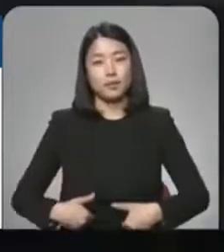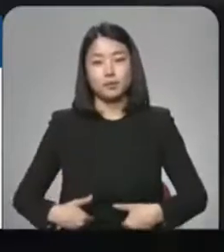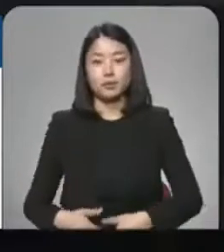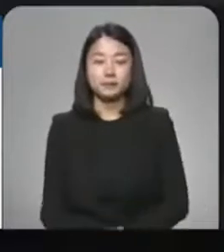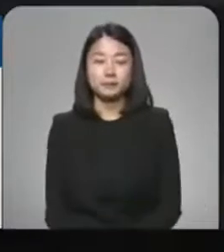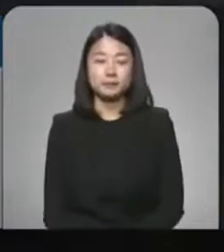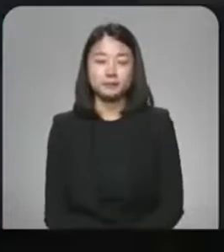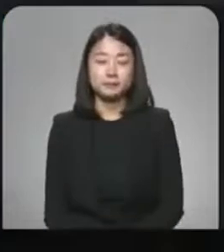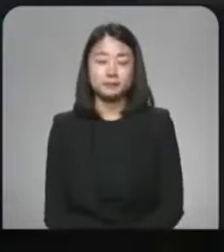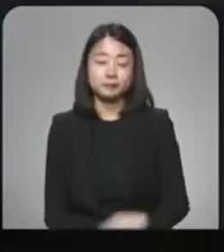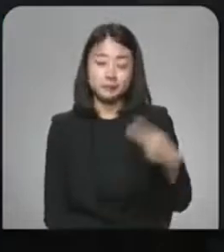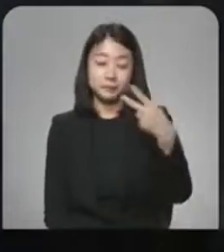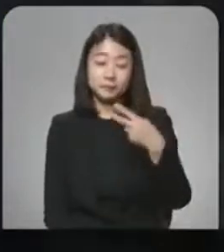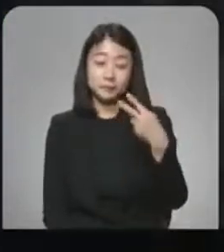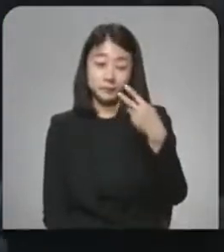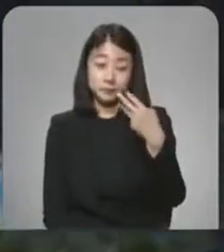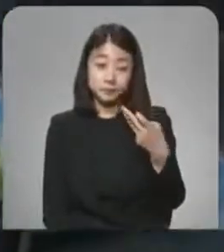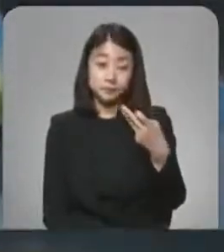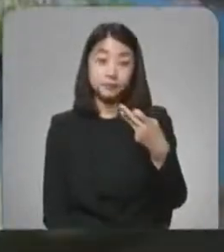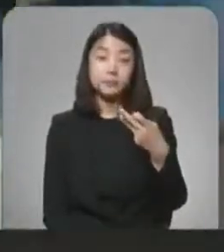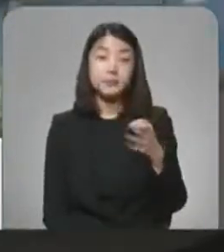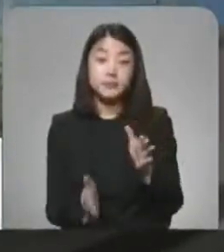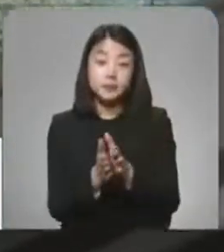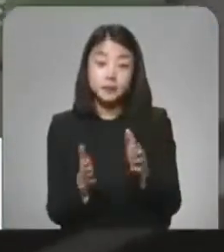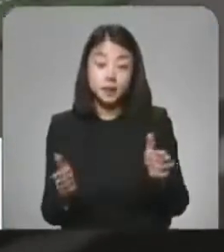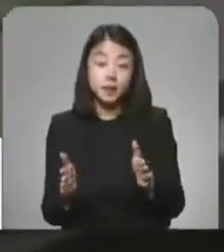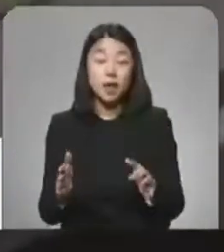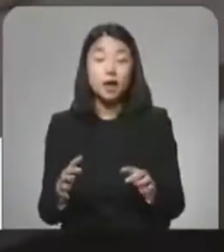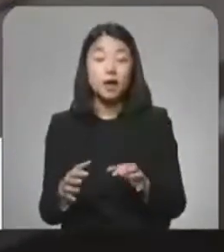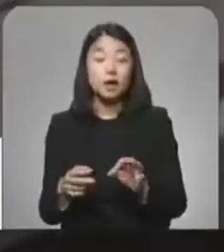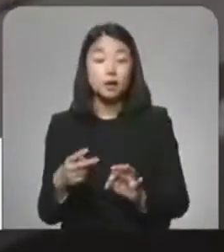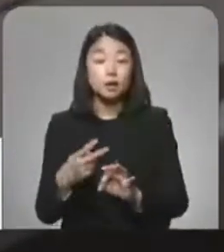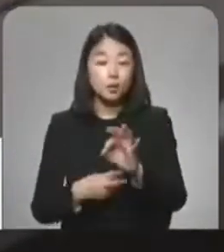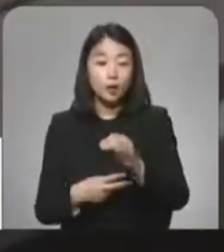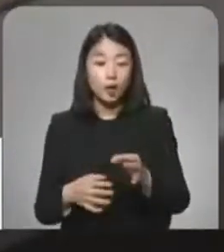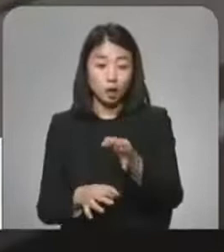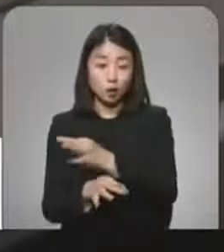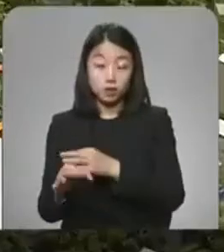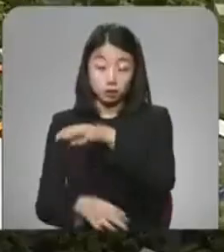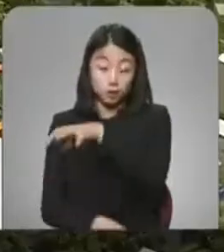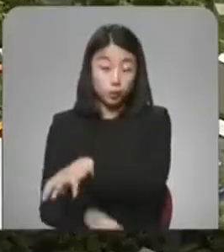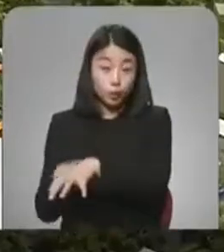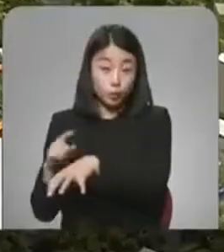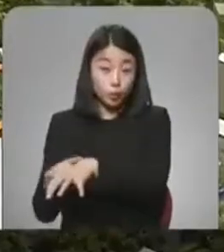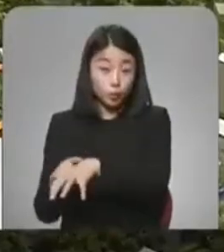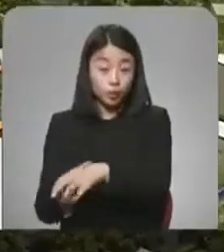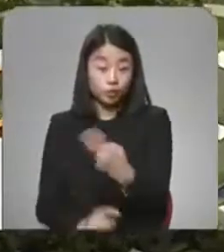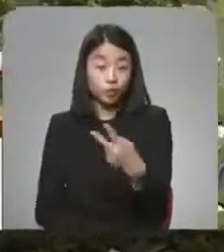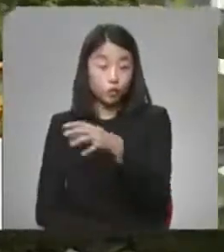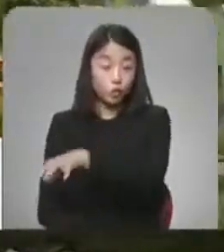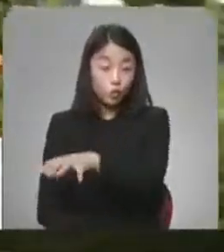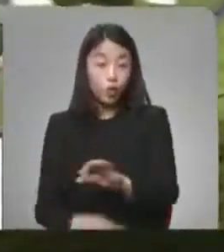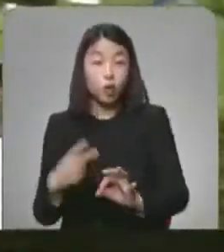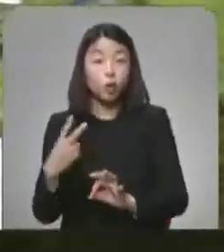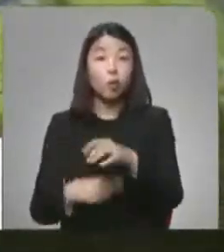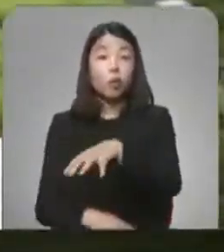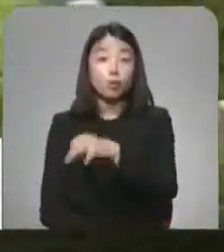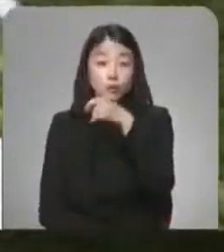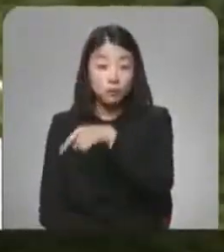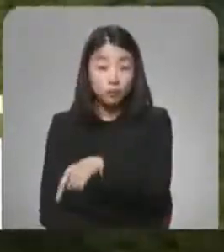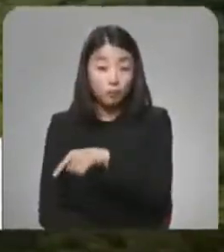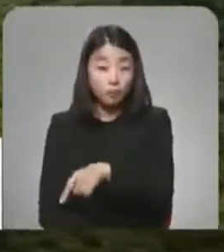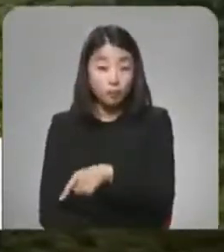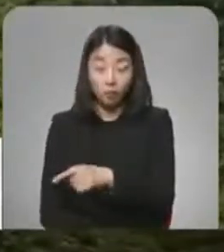시급합니다. 2013년 지정된 동해안권 경제자유구역은 세계 사업지구 가운데 두 곳이 동해시에 있는데 아직